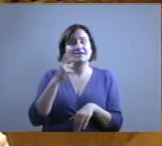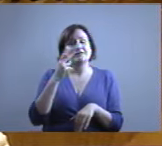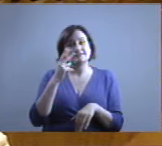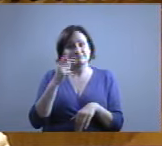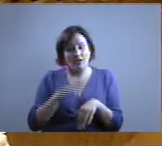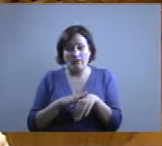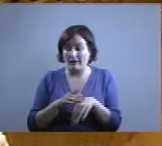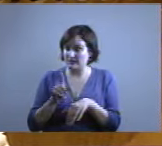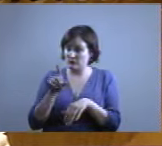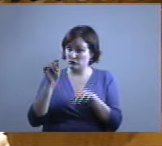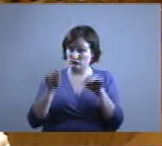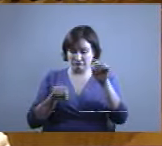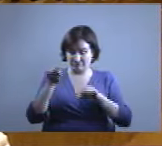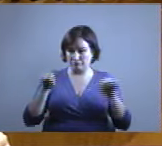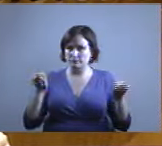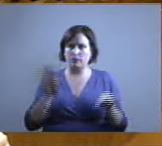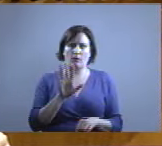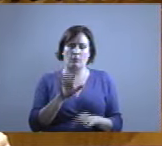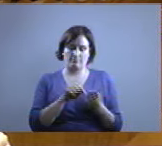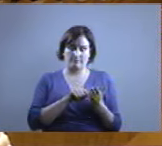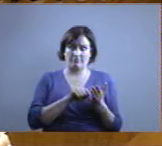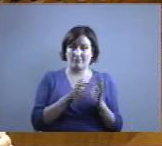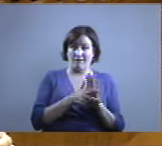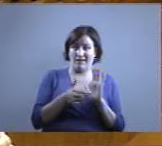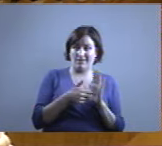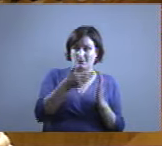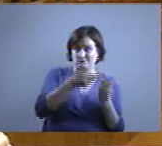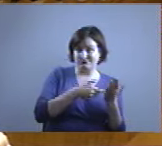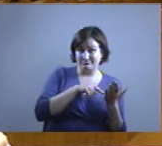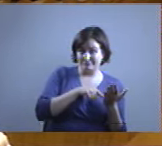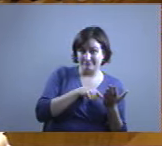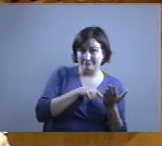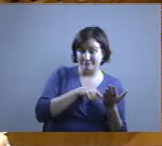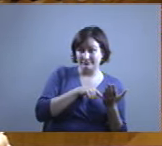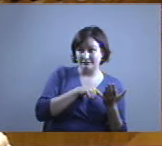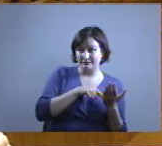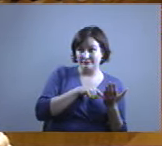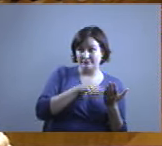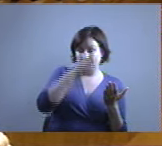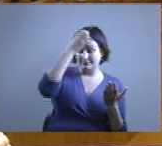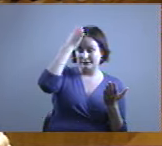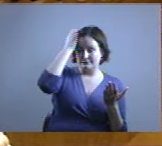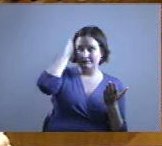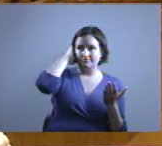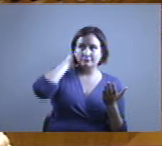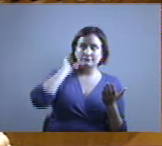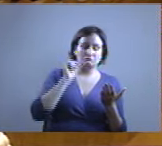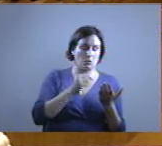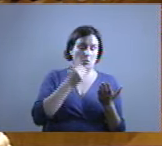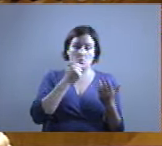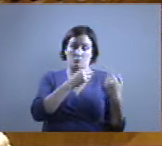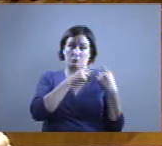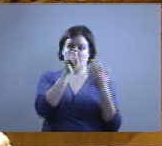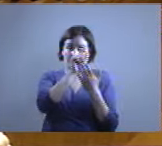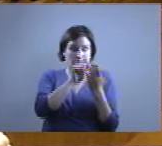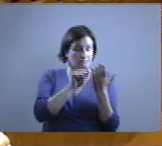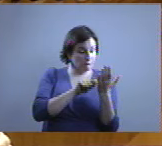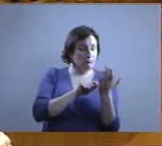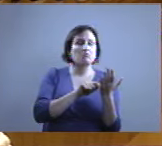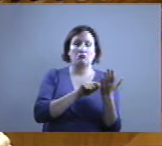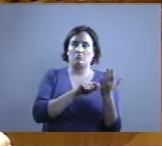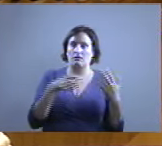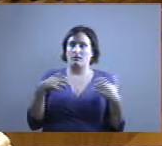oortuig daarvan is dat daar steeds in terme van vergoeding en byvoordele gediskrimineer word tussen mense van verskillende rasse.